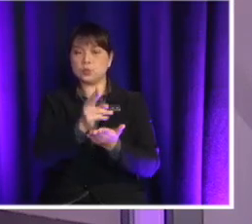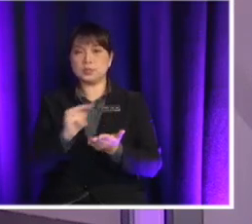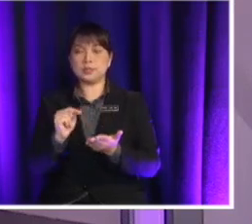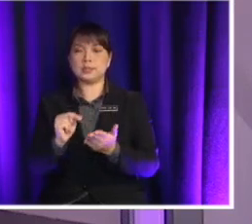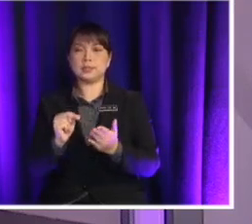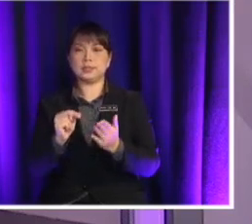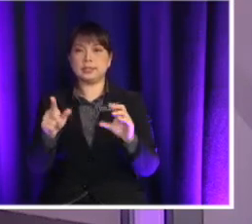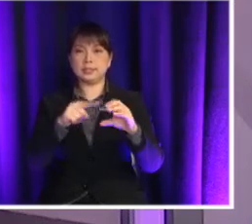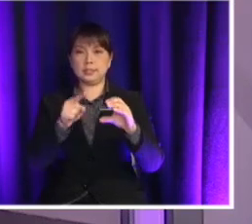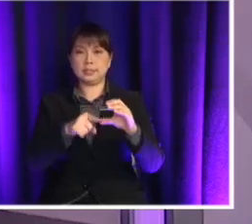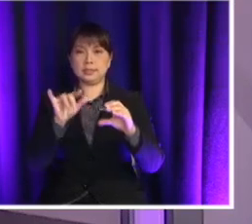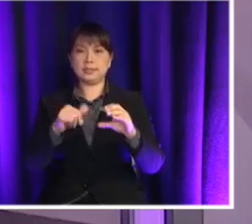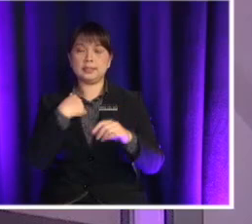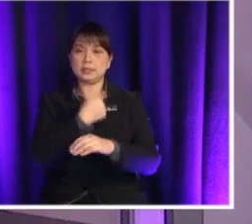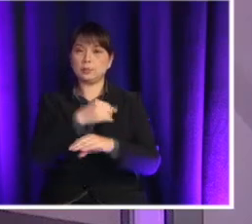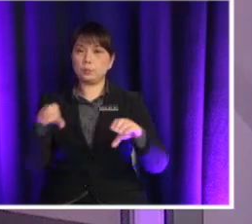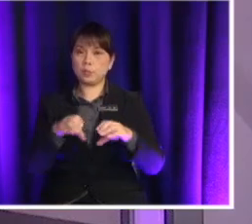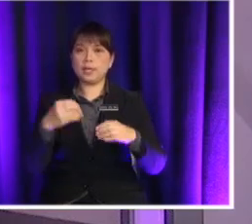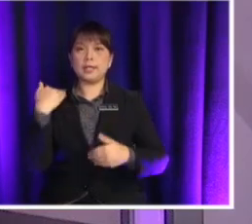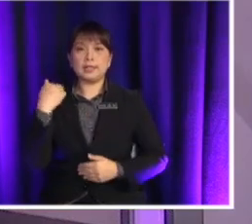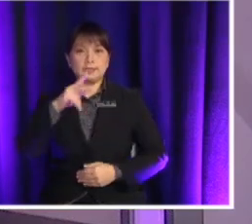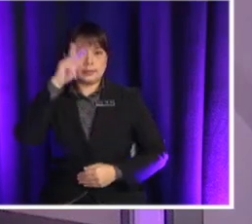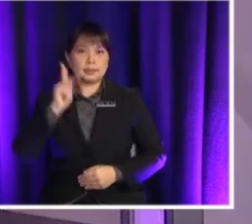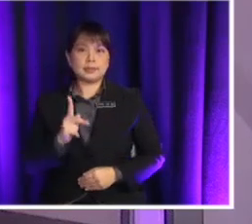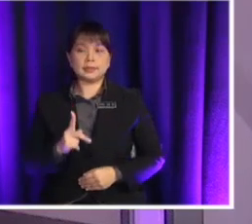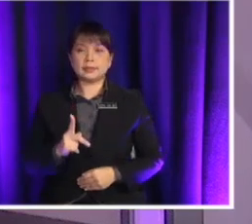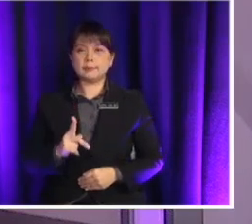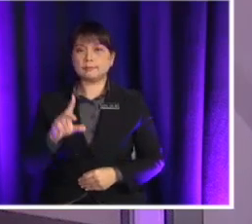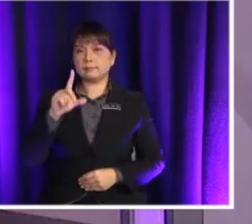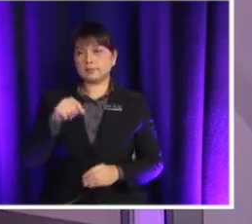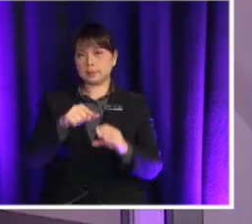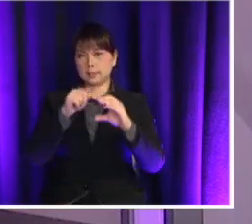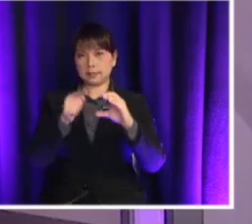keterusan lita yang kita buat tu adakah lita buka ataupun